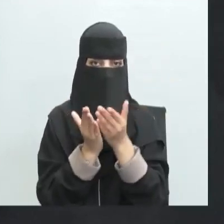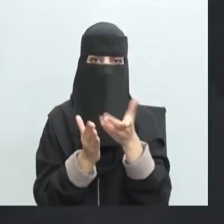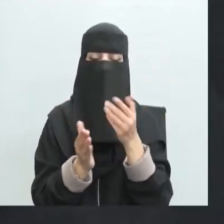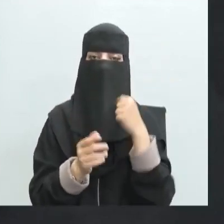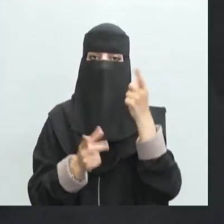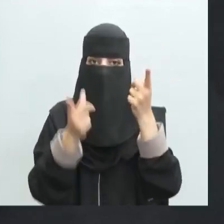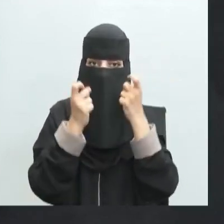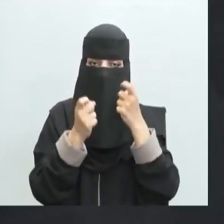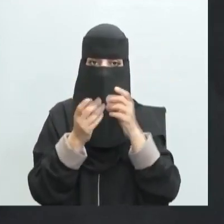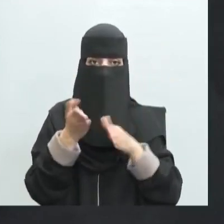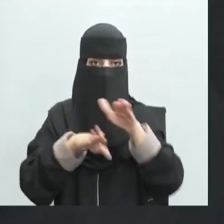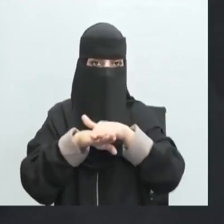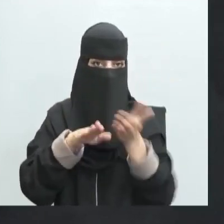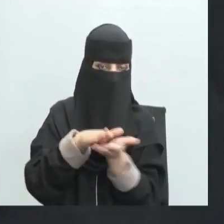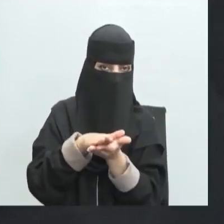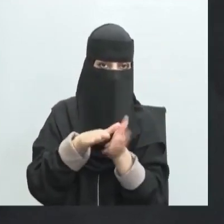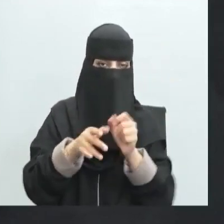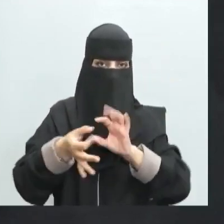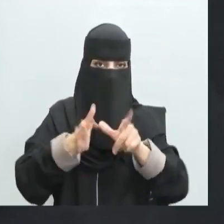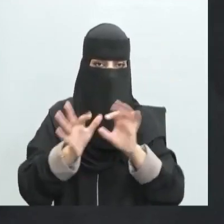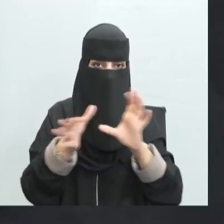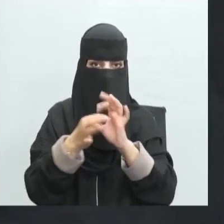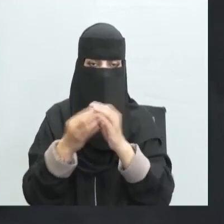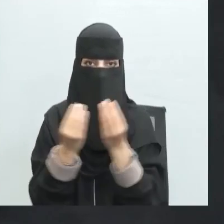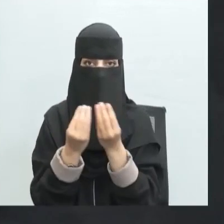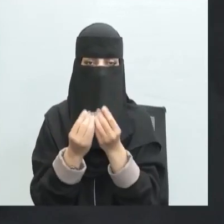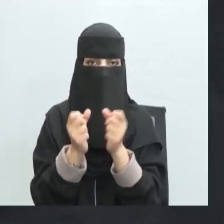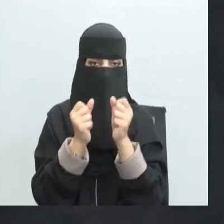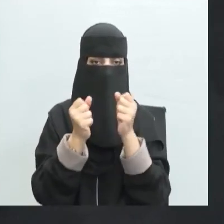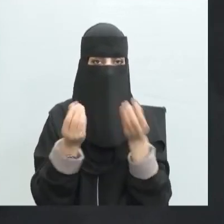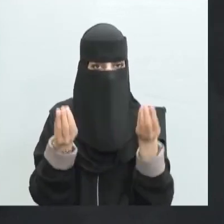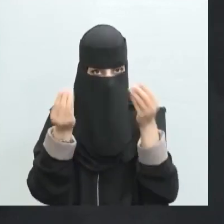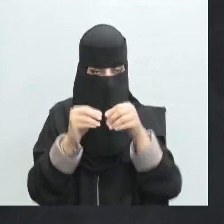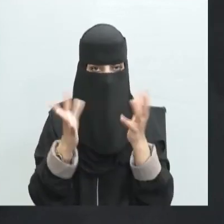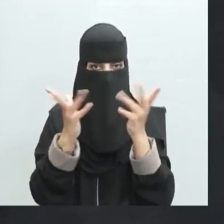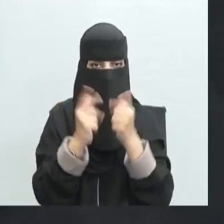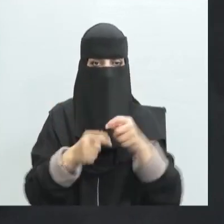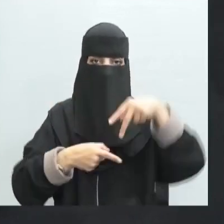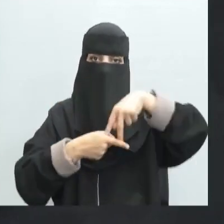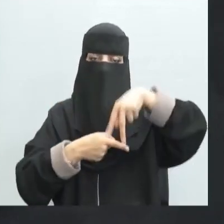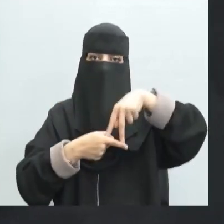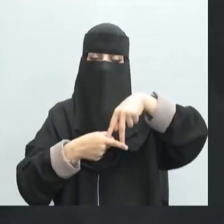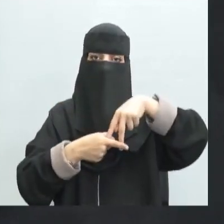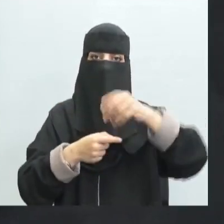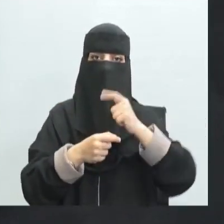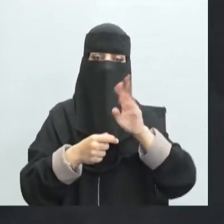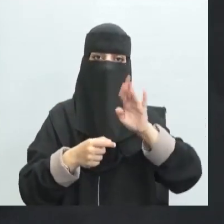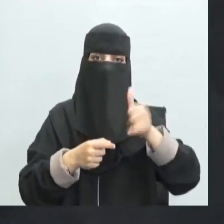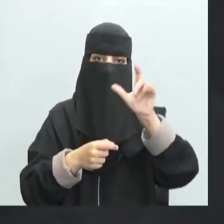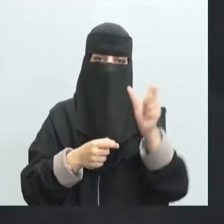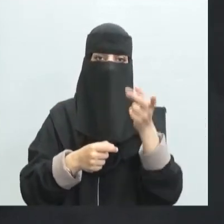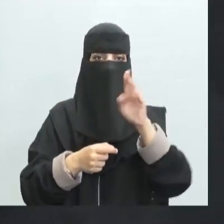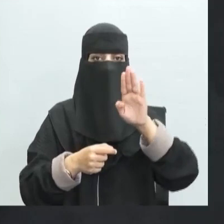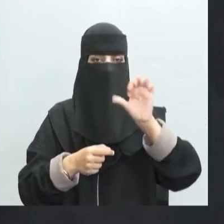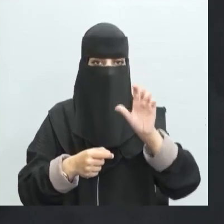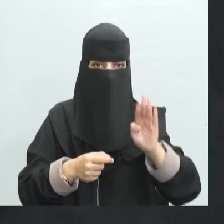المفاهيم الفيزيائيه المتعلقه بالميكانيكا ترتبط ارتباط وثيق بعلم حساب المثلثات او بالساينس وساين